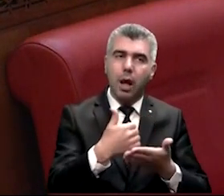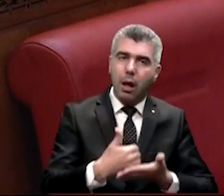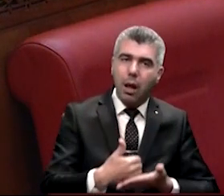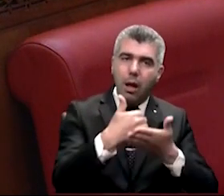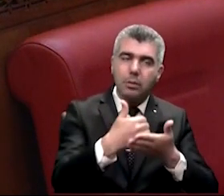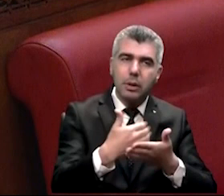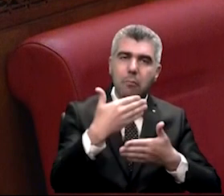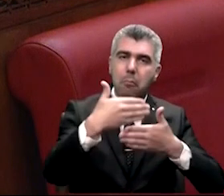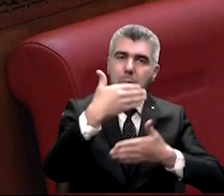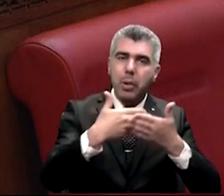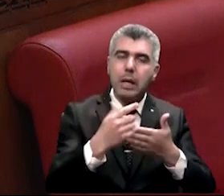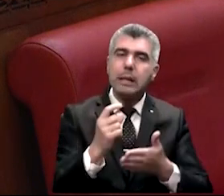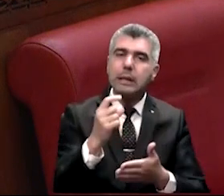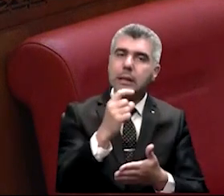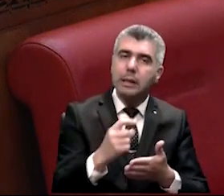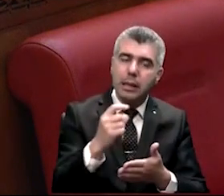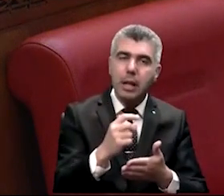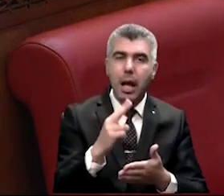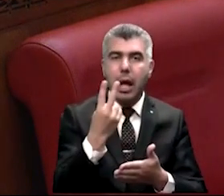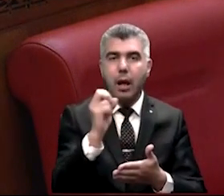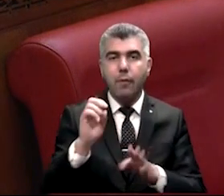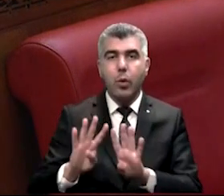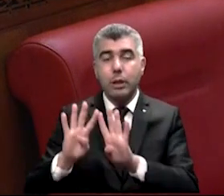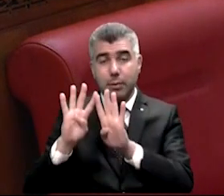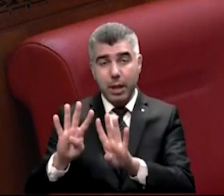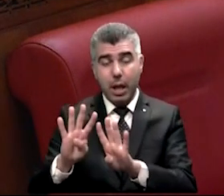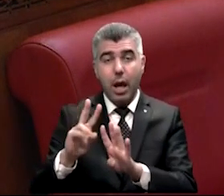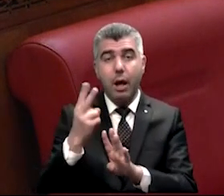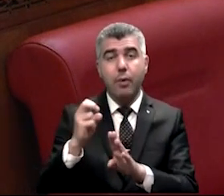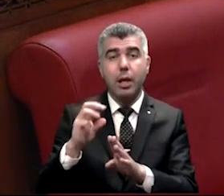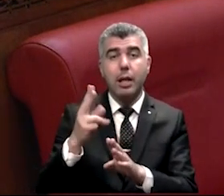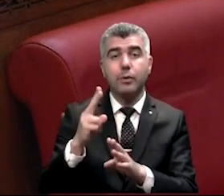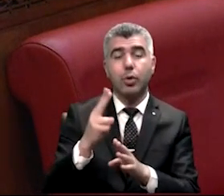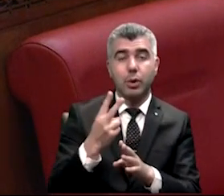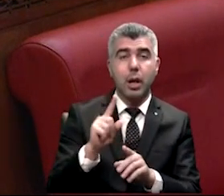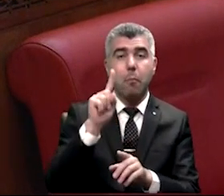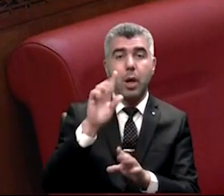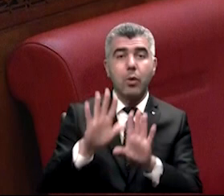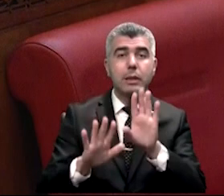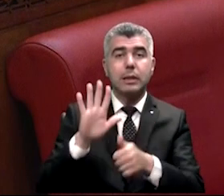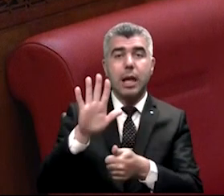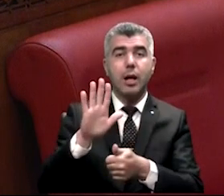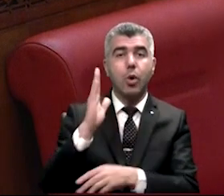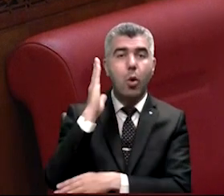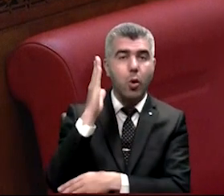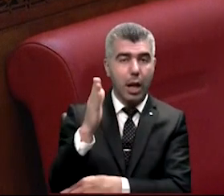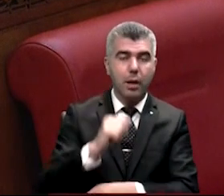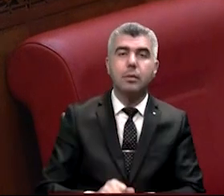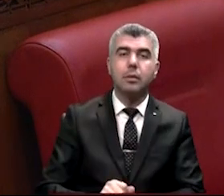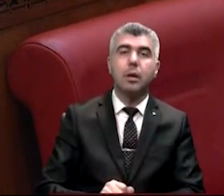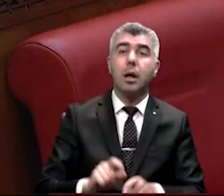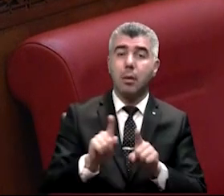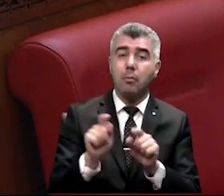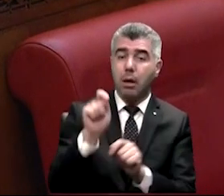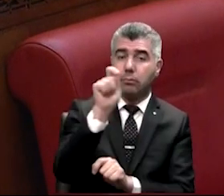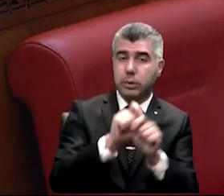واجتماعيه بلغت ما بين 2008 و223 ما يناهز 116 اكتار مساهمه الاوقاف لانجاز